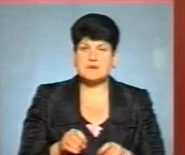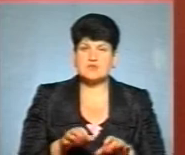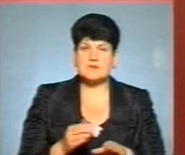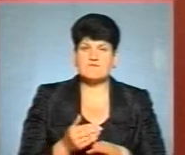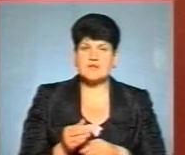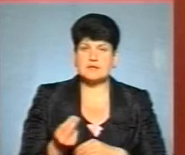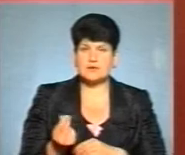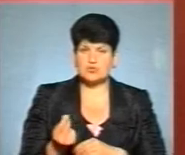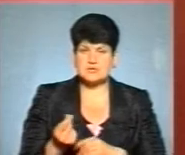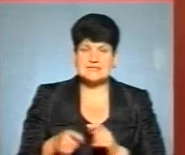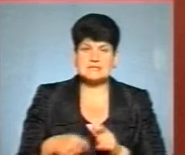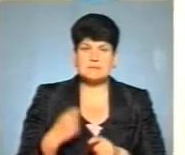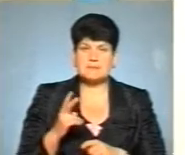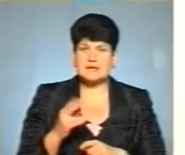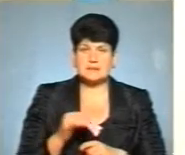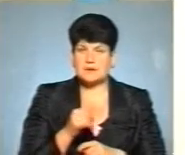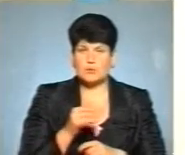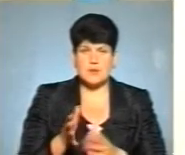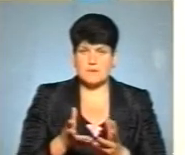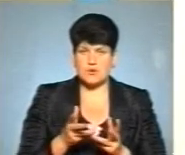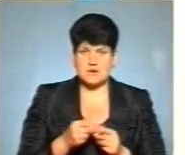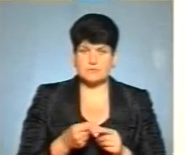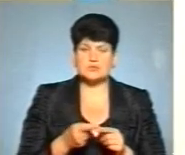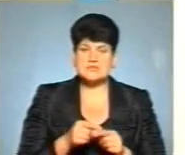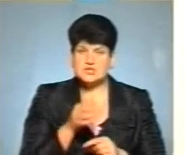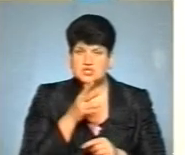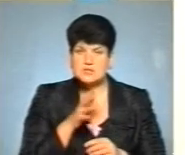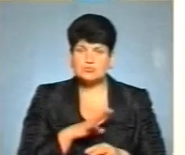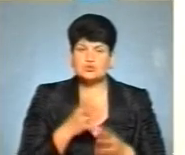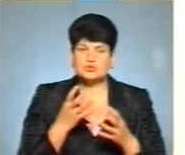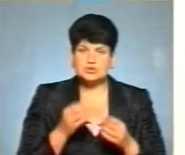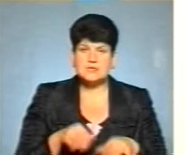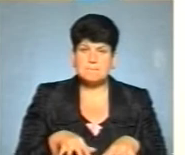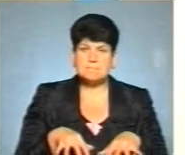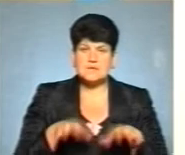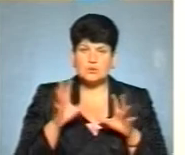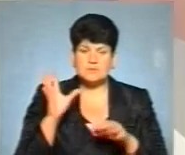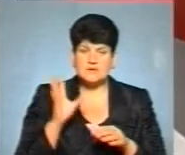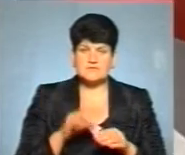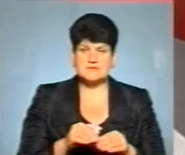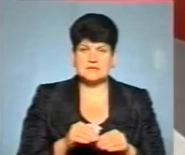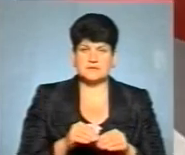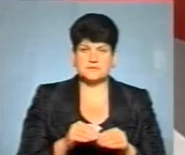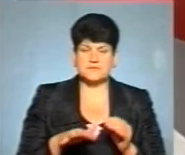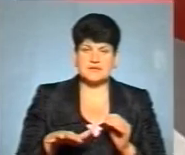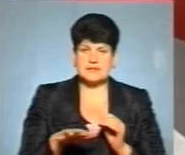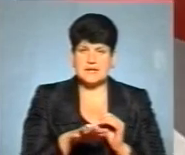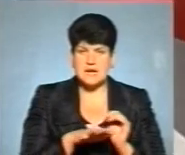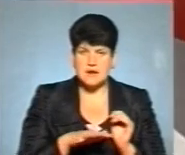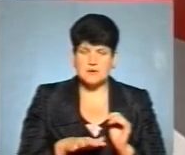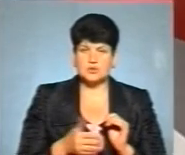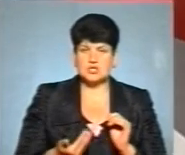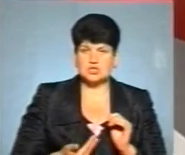коштів. Збитки ми не могли порахувати, тому що в нас цей час ще тривало підтоплення всіх садибних оцих ділянок, відповідно, і